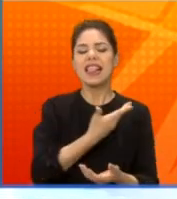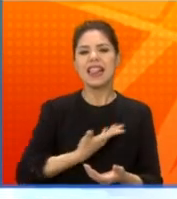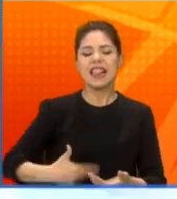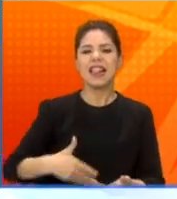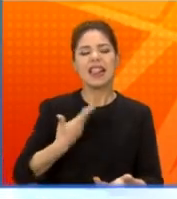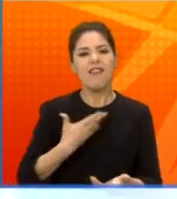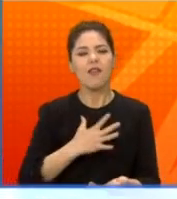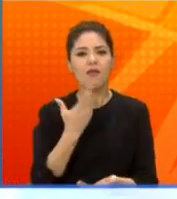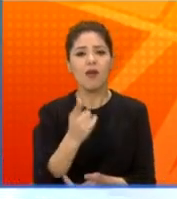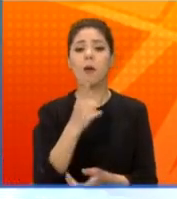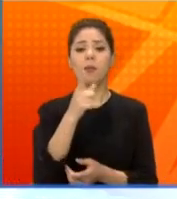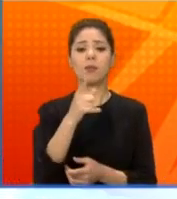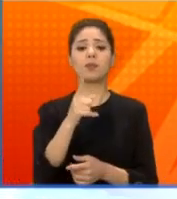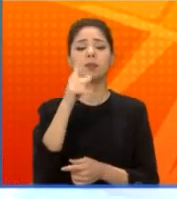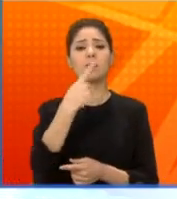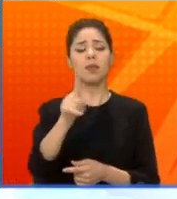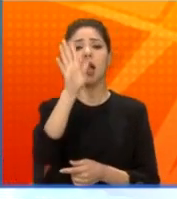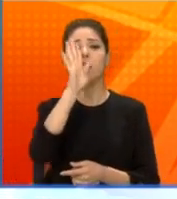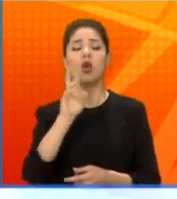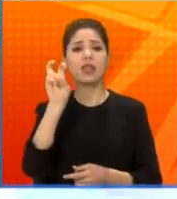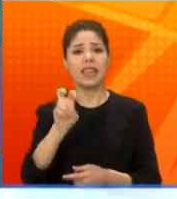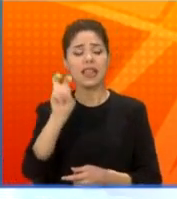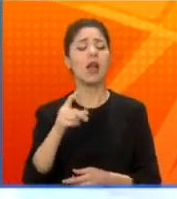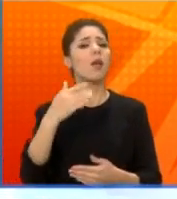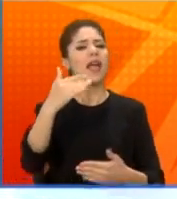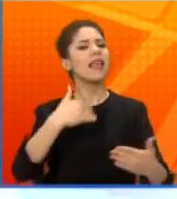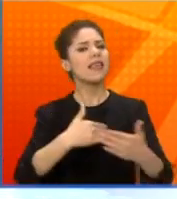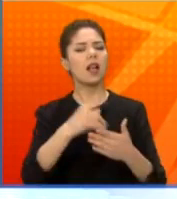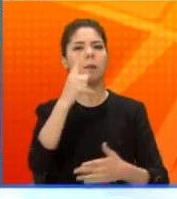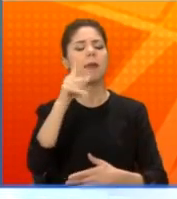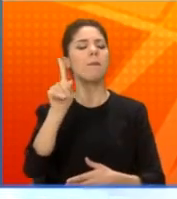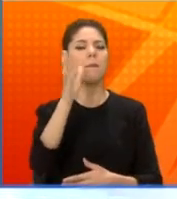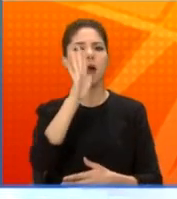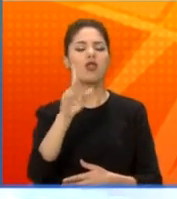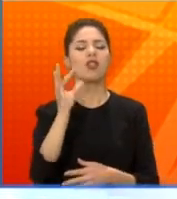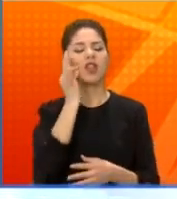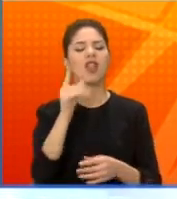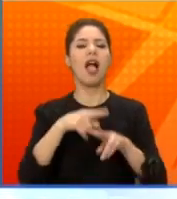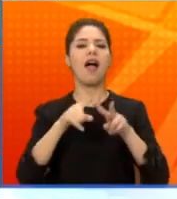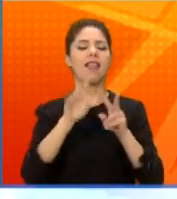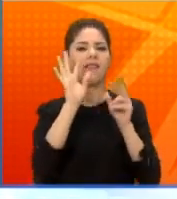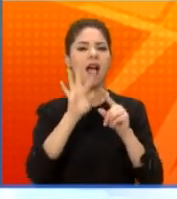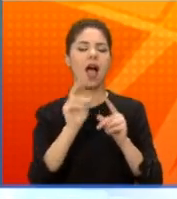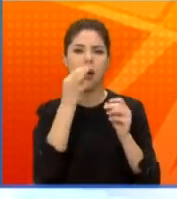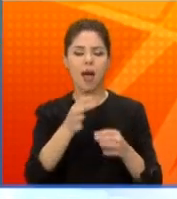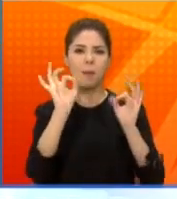iyileşenler 1488 yani neredeyse 1500'ü bulmuş durumda. ATV Haber başladı